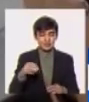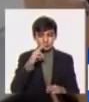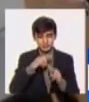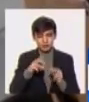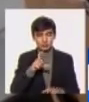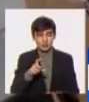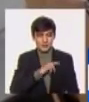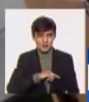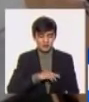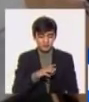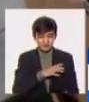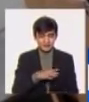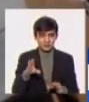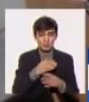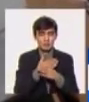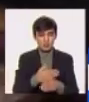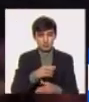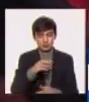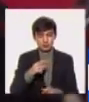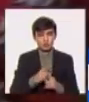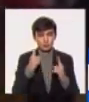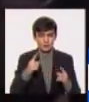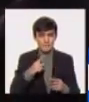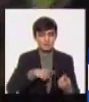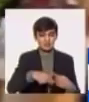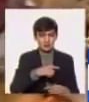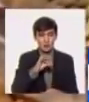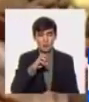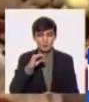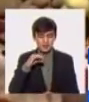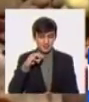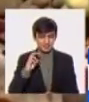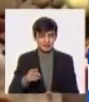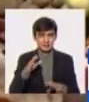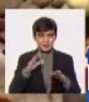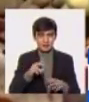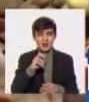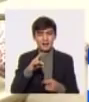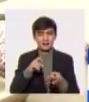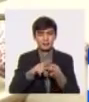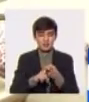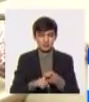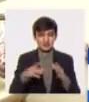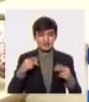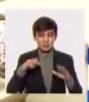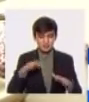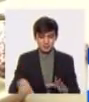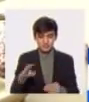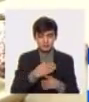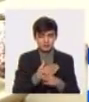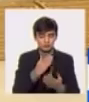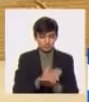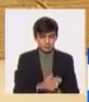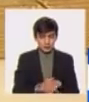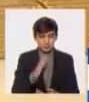потерявших работу, помощь получат сотрудники крупных бизнес-объектов в местах, где введен карантин, и лица, которые оказывают услуги